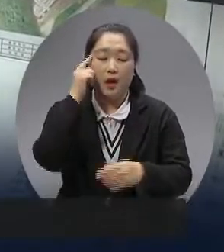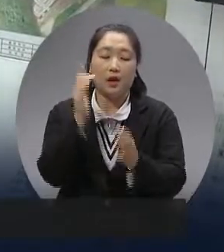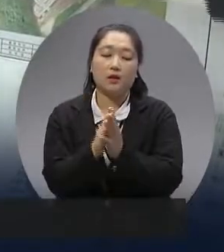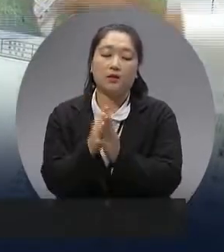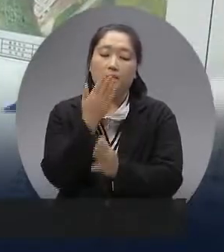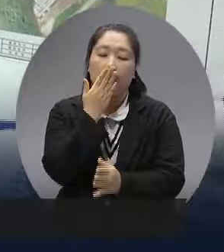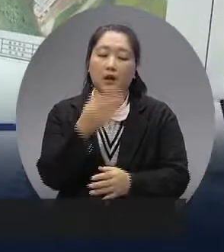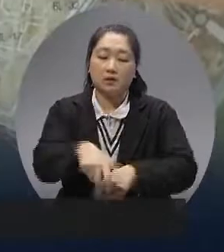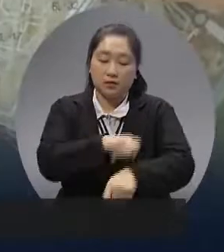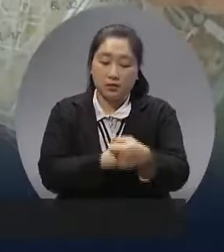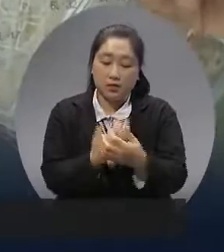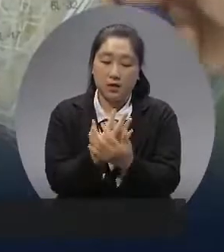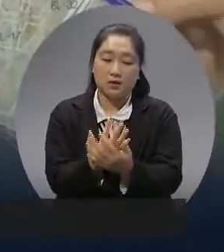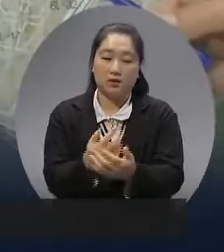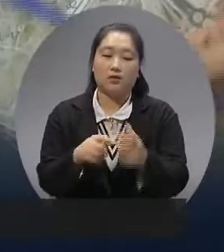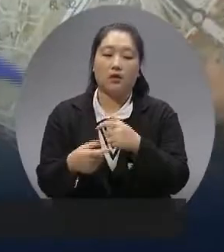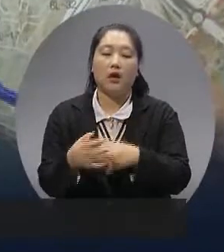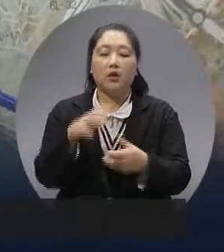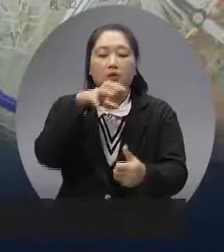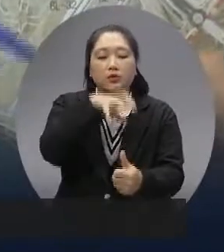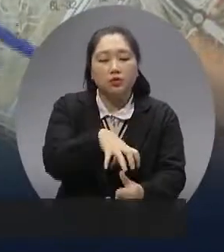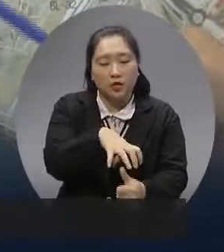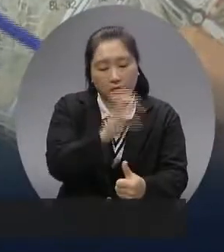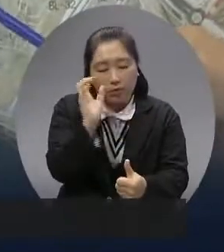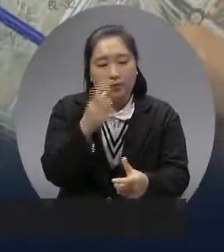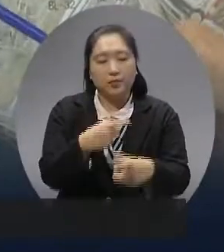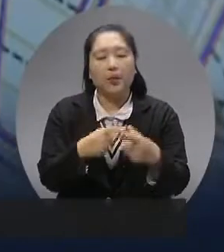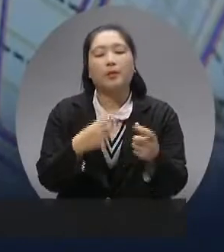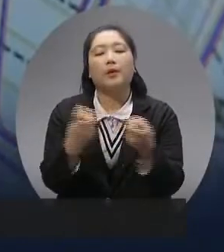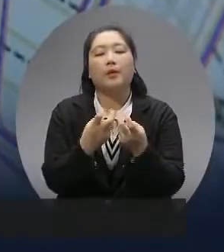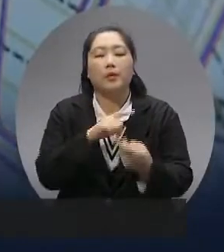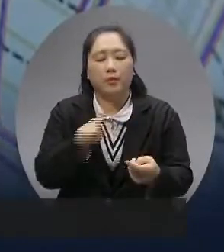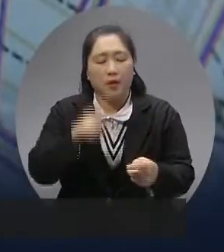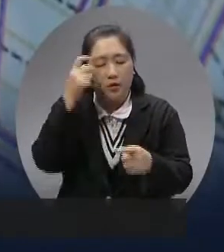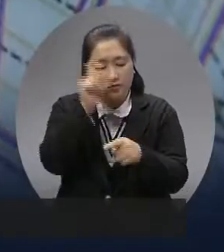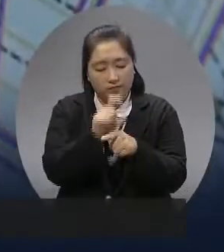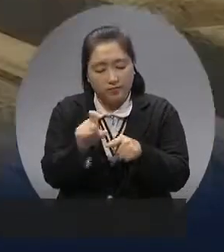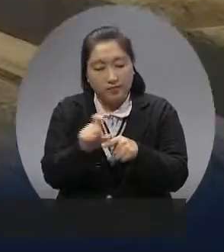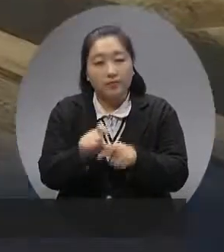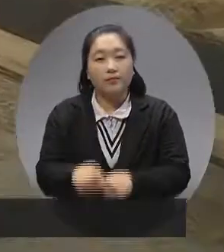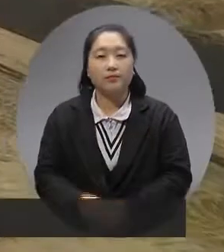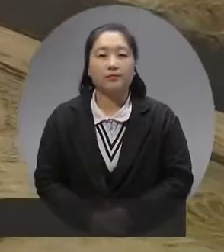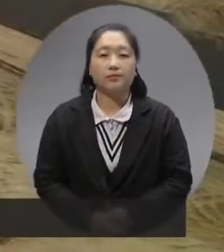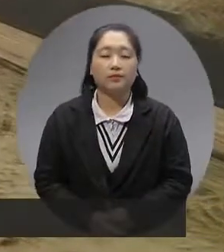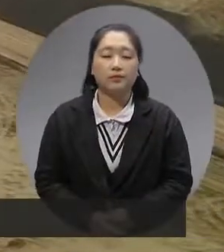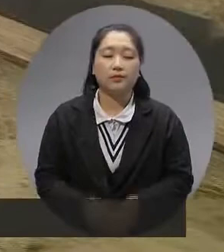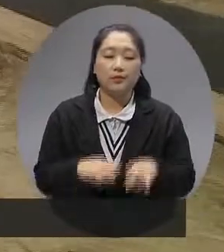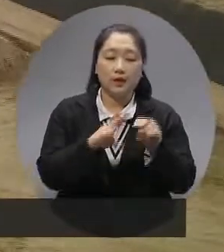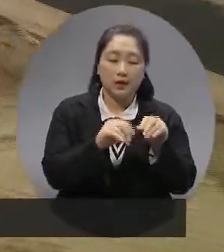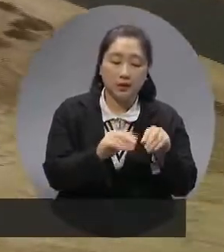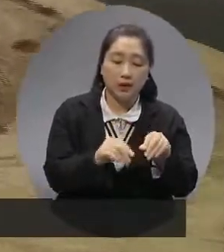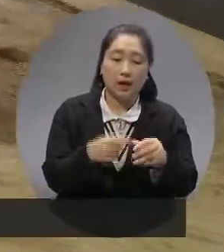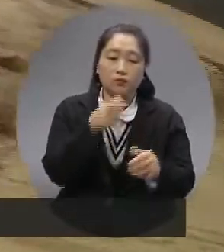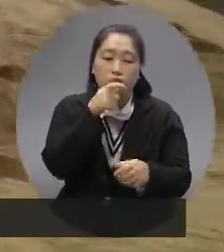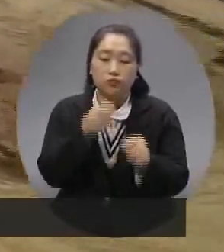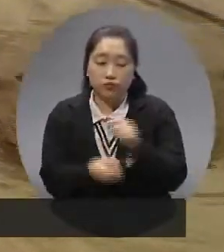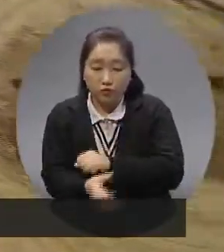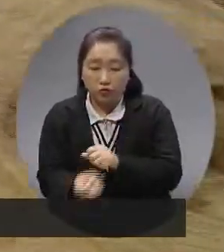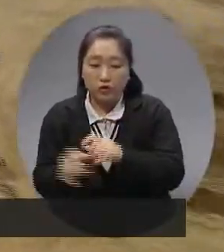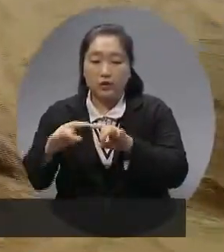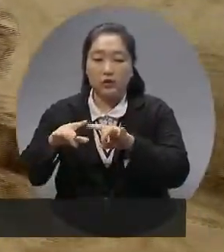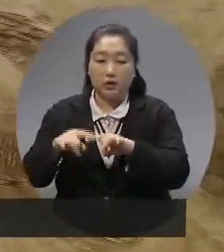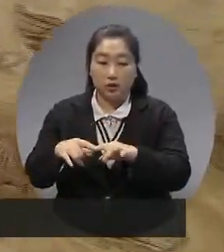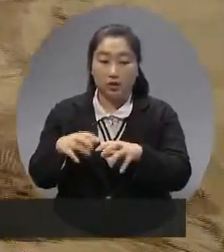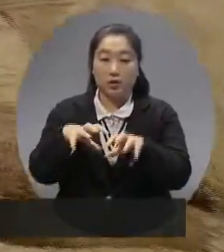행정을 유도하거나 아니면 조금 어떤 규제를 좀 더 완화할 수 있는지. 땅과 용수, 전기 등